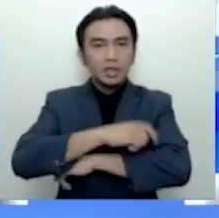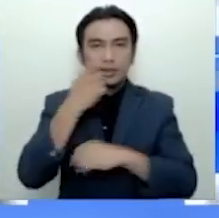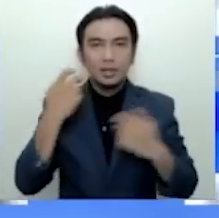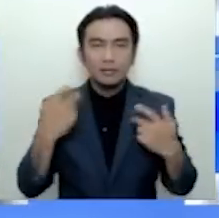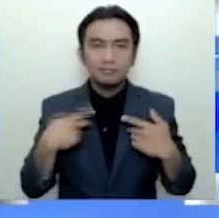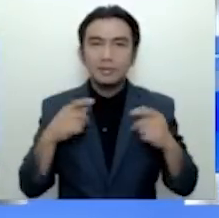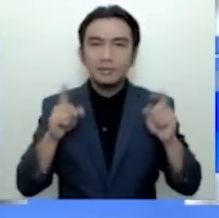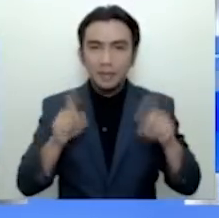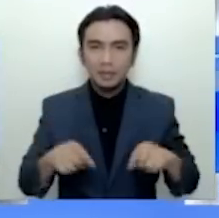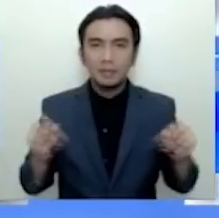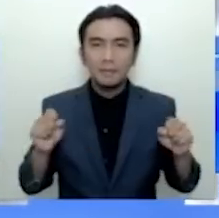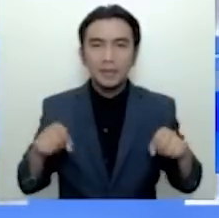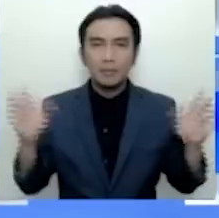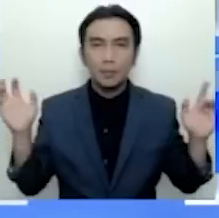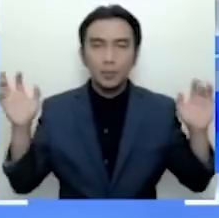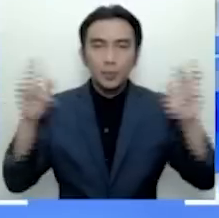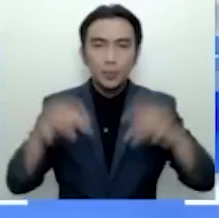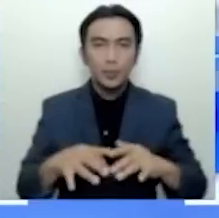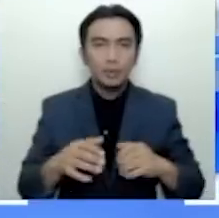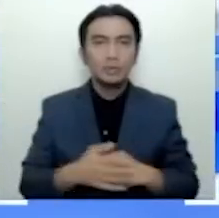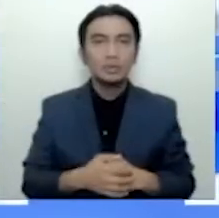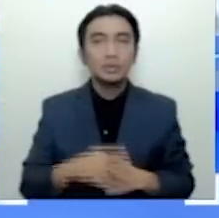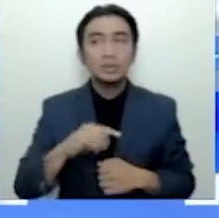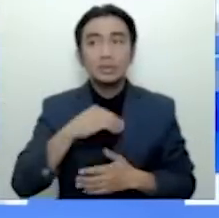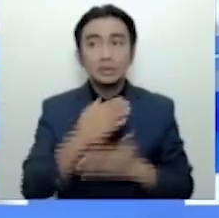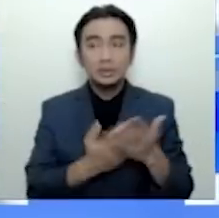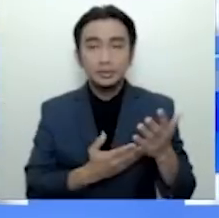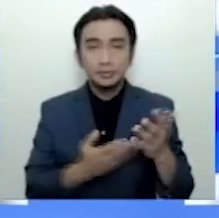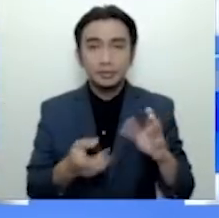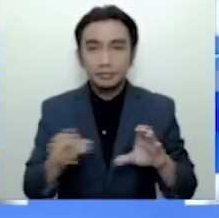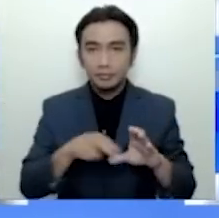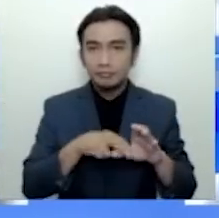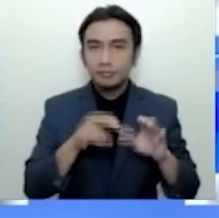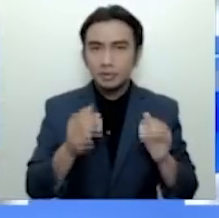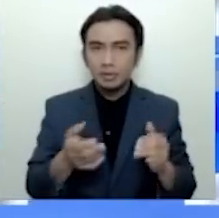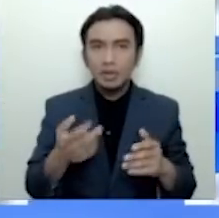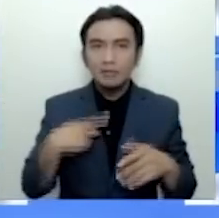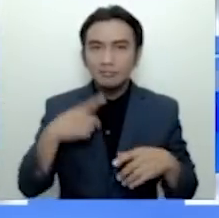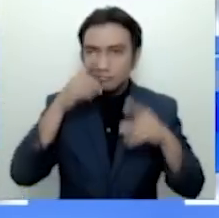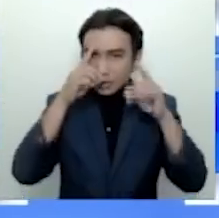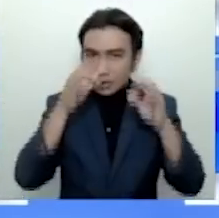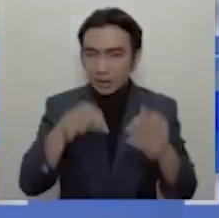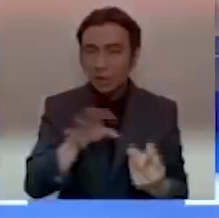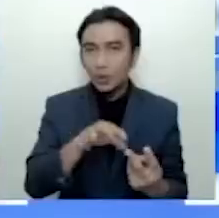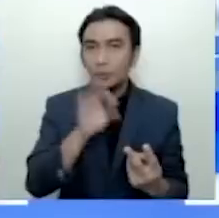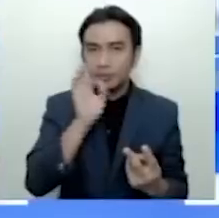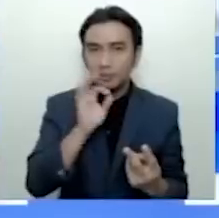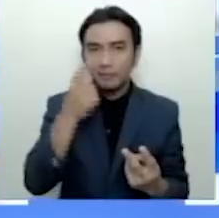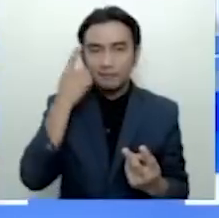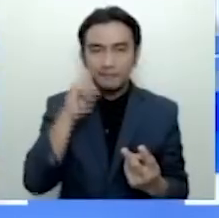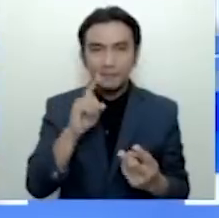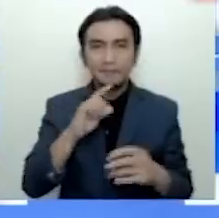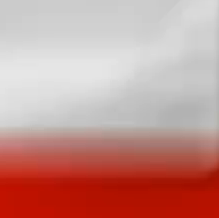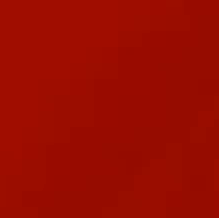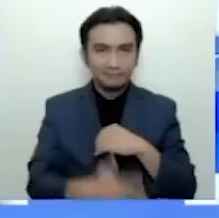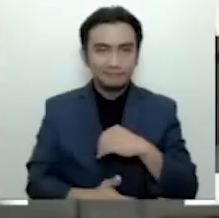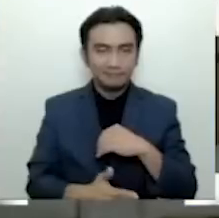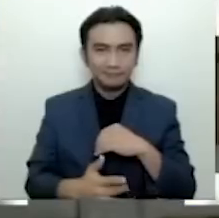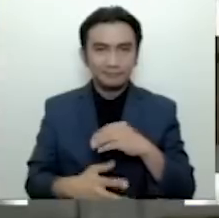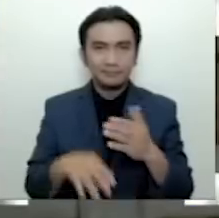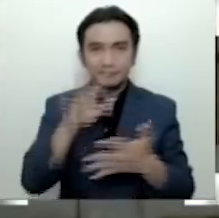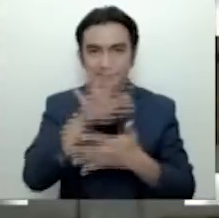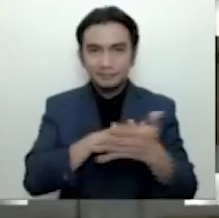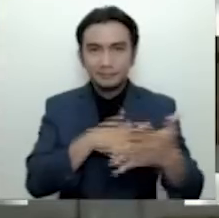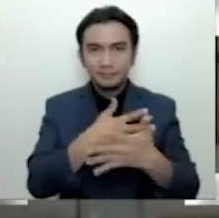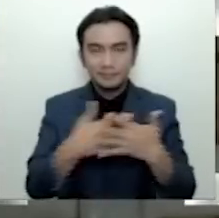Santa. Ang ilan sa mga pasahero pinili ng bumiyahe ng mas maaga. Saksi live si Jamie Santos.